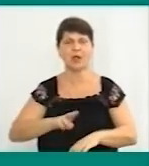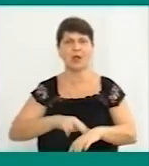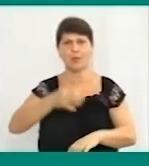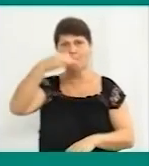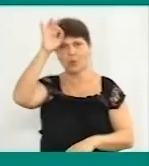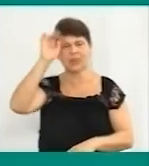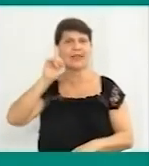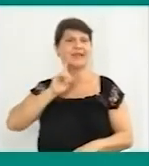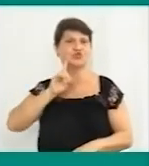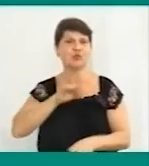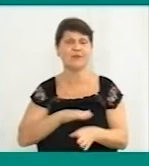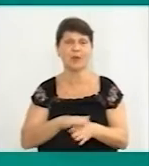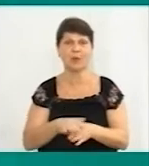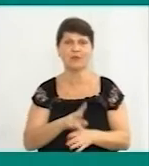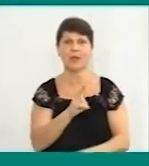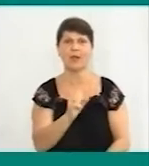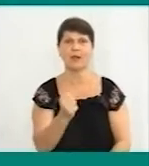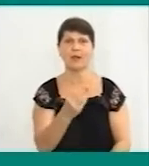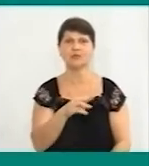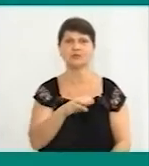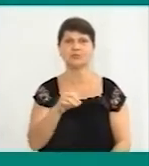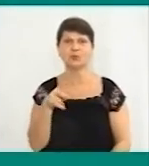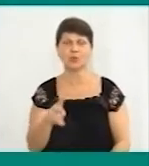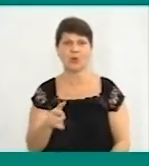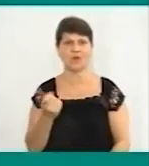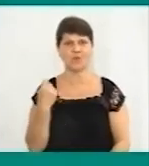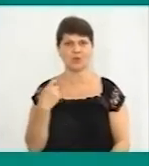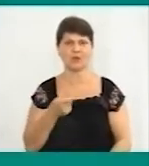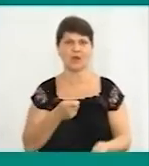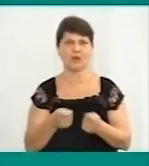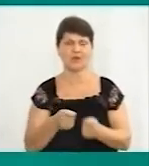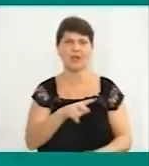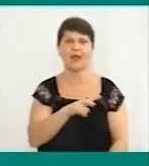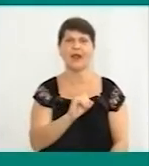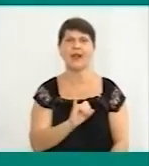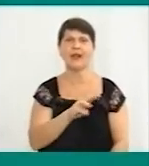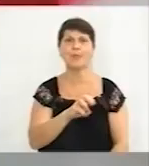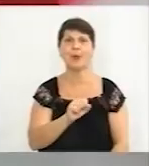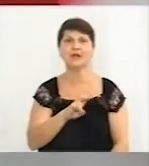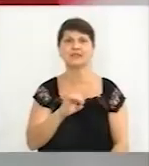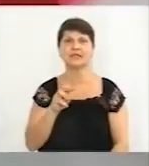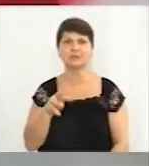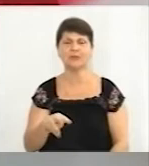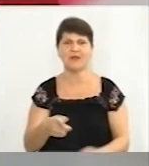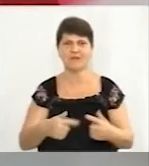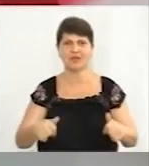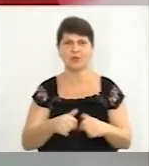тимчасово виконуватиме полковник Олег Кашпирук, який на Одещині керував Лиманським відділком поліції.